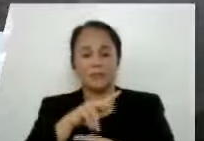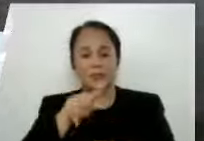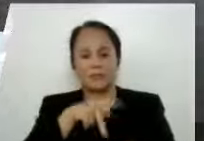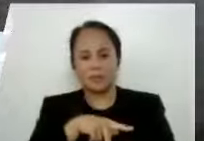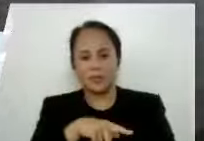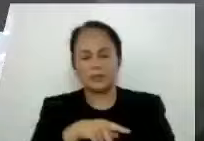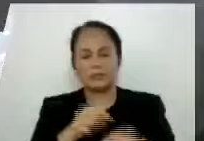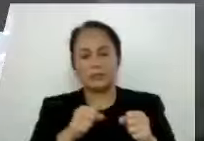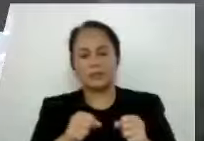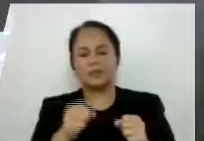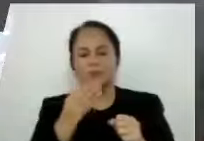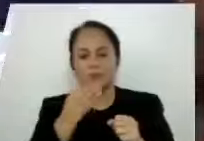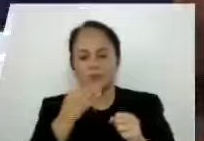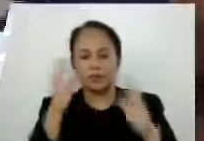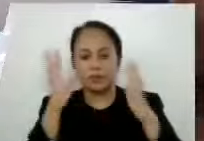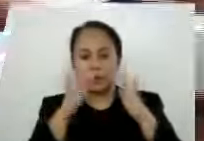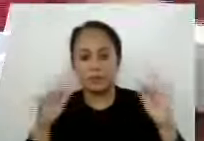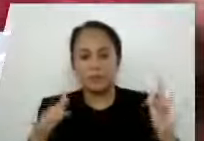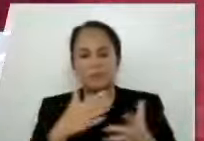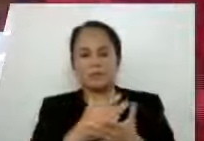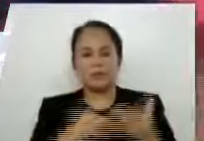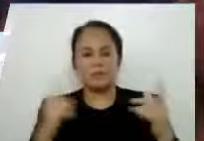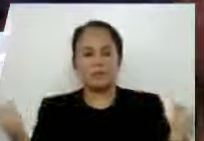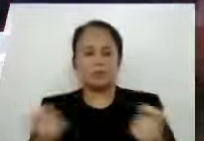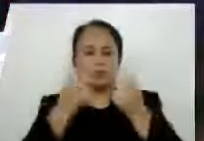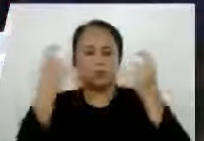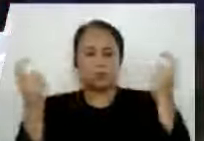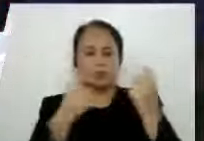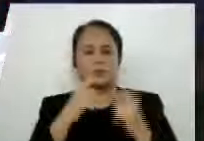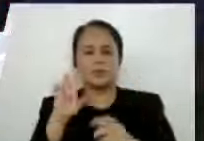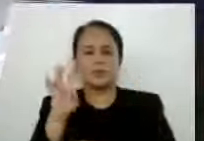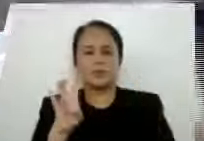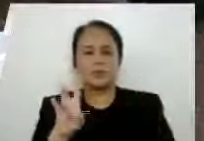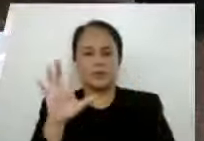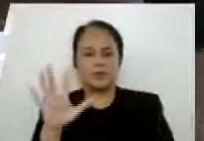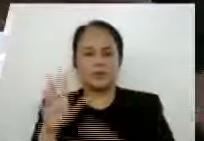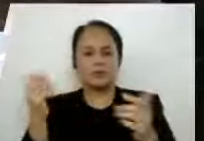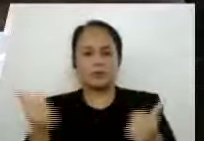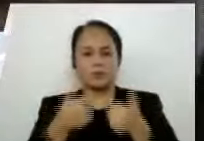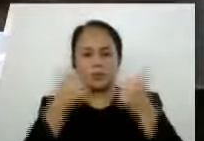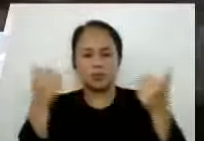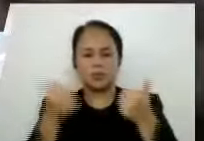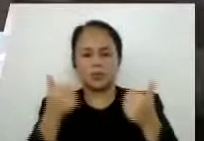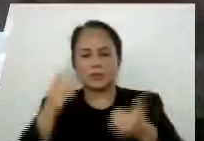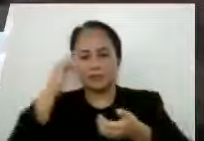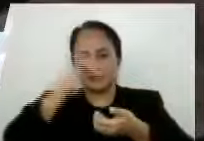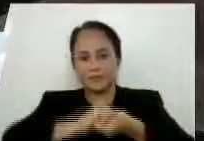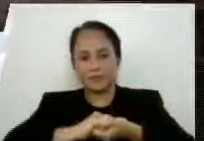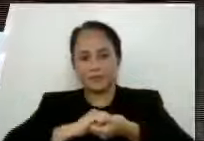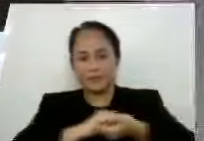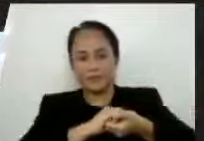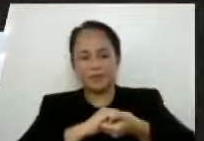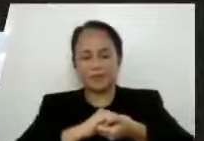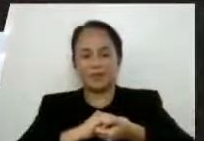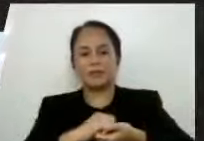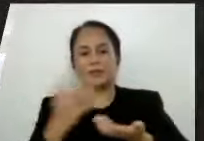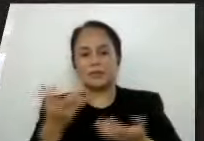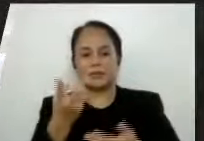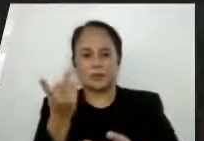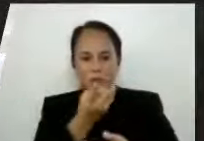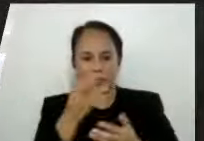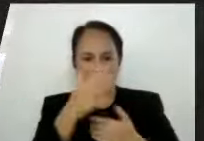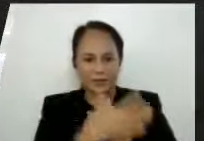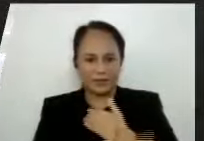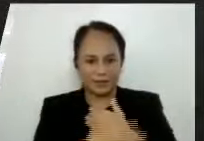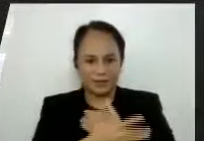Festival ay bahagi ng pagdiriwang ng 75th anniversary ng diplomatic relations ng dalawang bansa. Has been